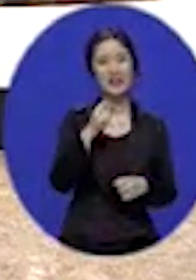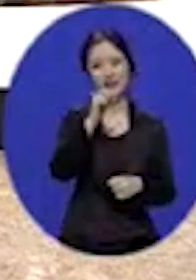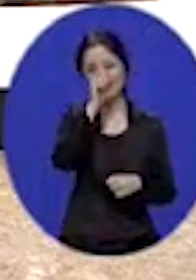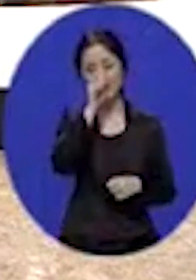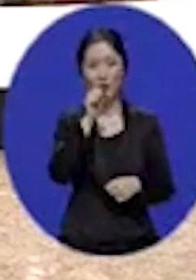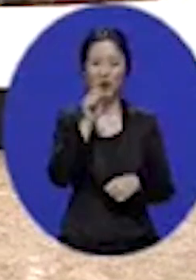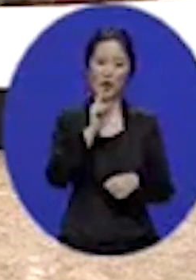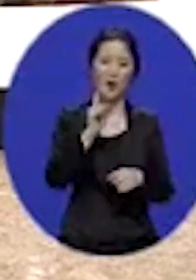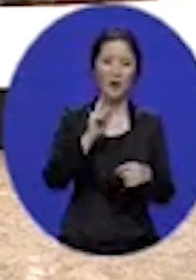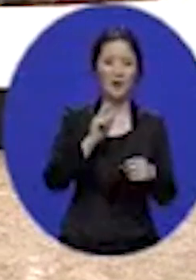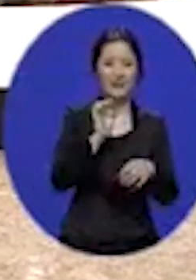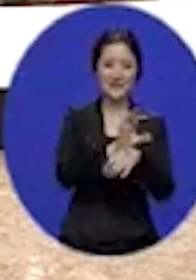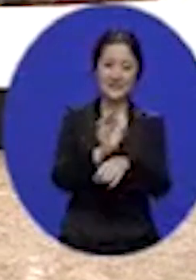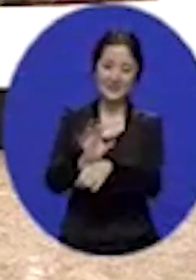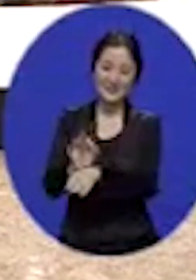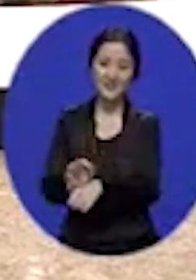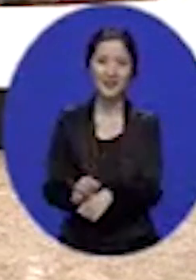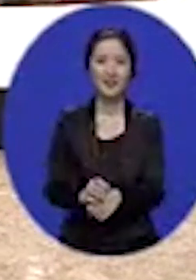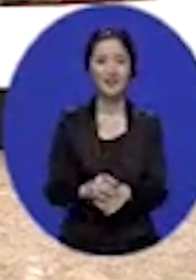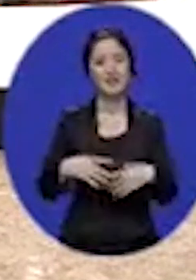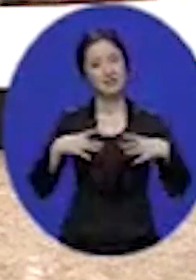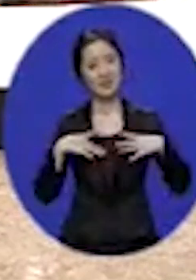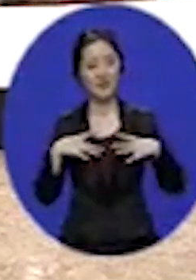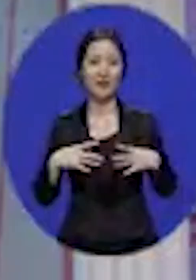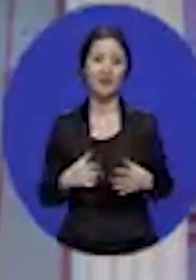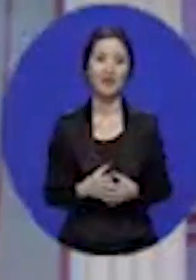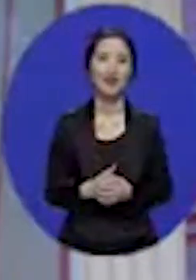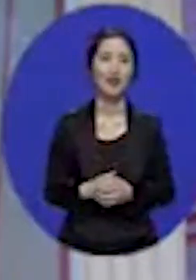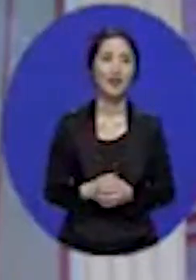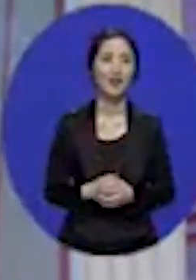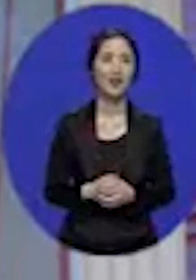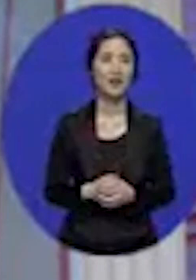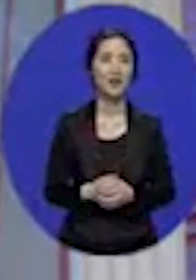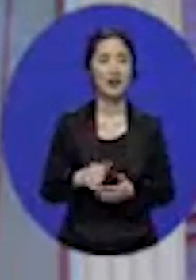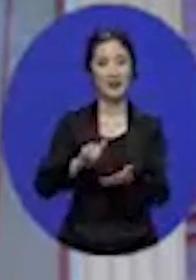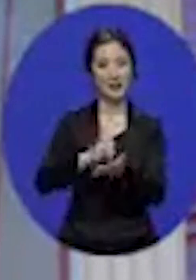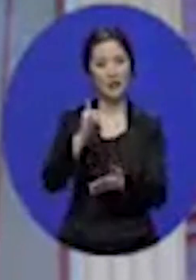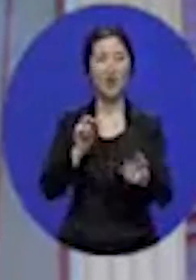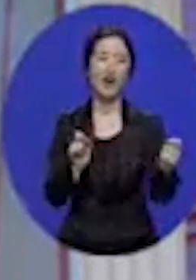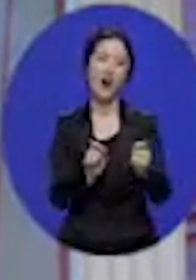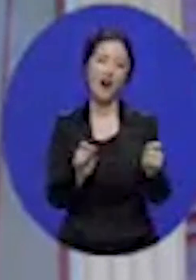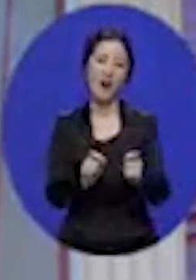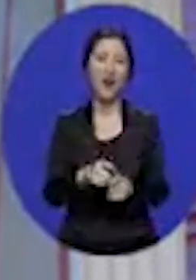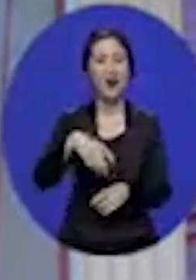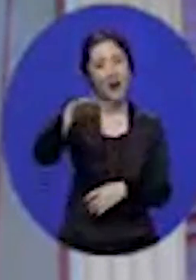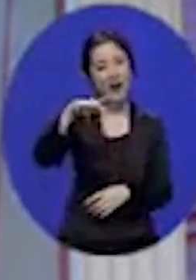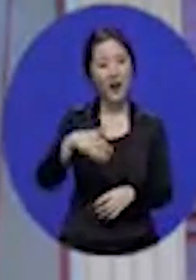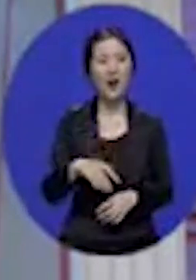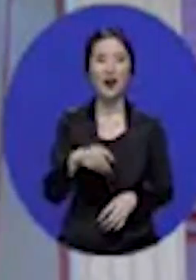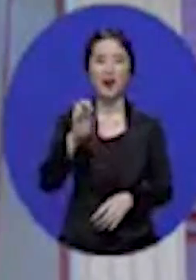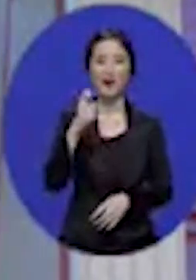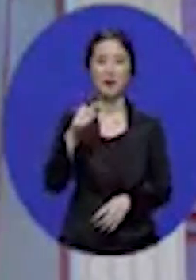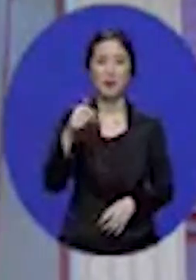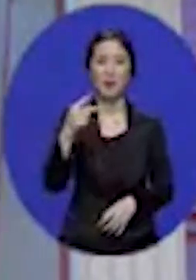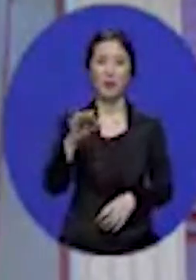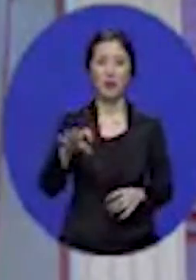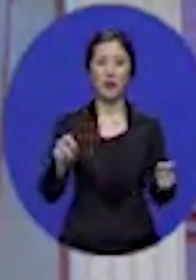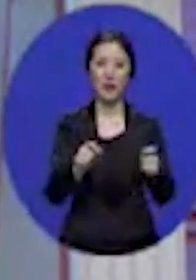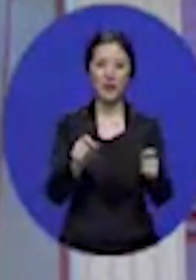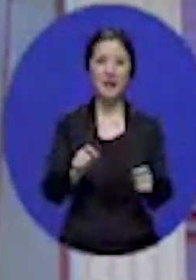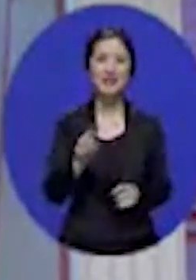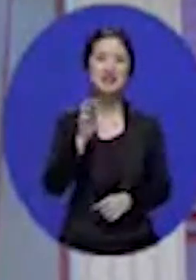스위트 홈 막 이렇게 제가 자랑하고 김포 안 멀어. 굉장히 가까워. 목동에서 20분이야.